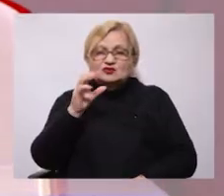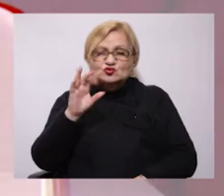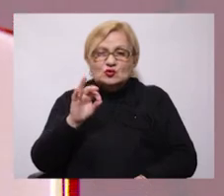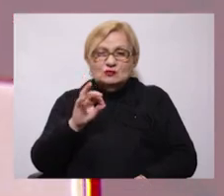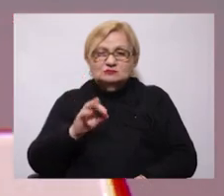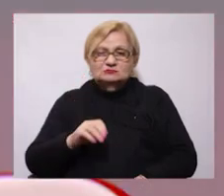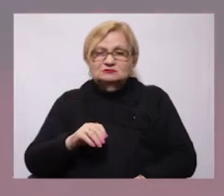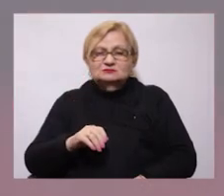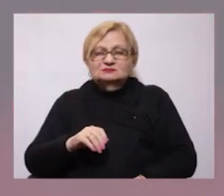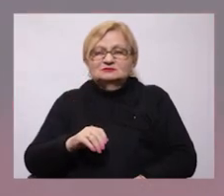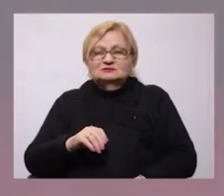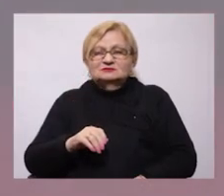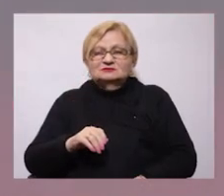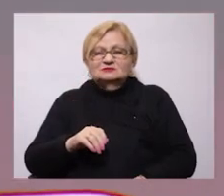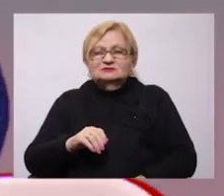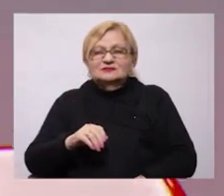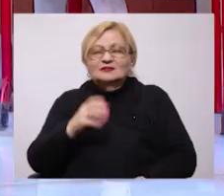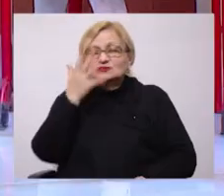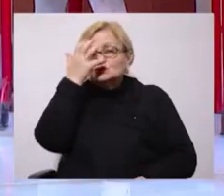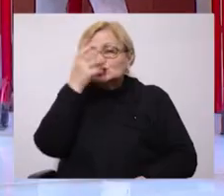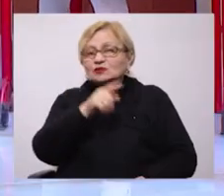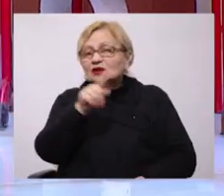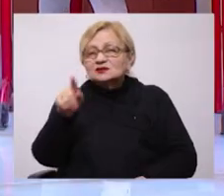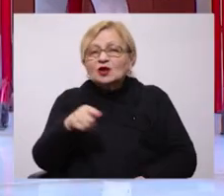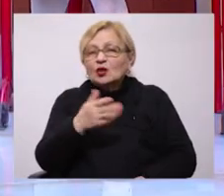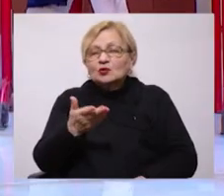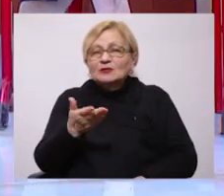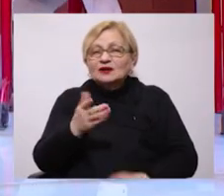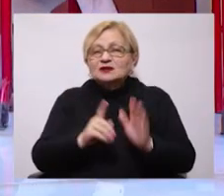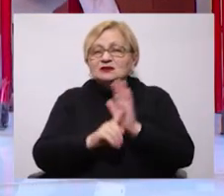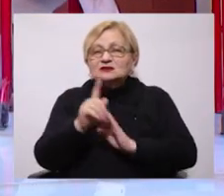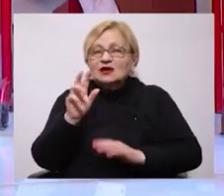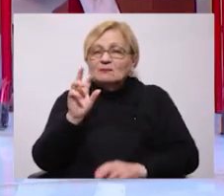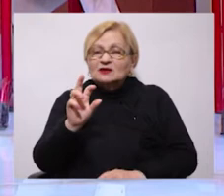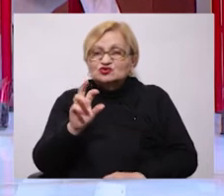აბა ასო ჯზე რომელი სურათი იწება, მოდი ვნახოთ.